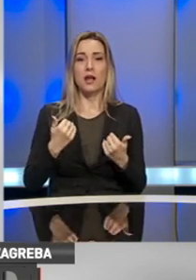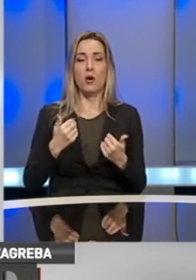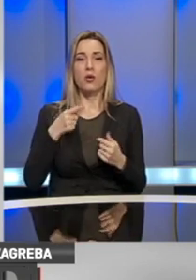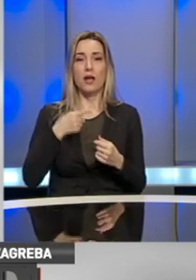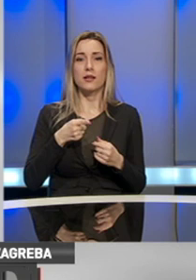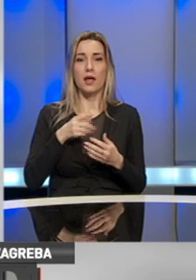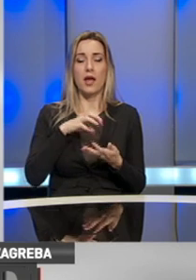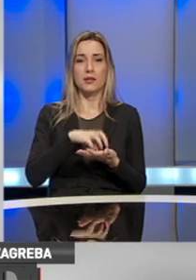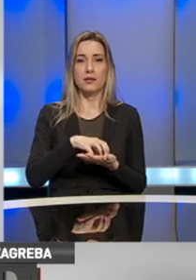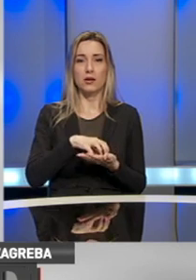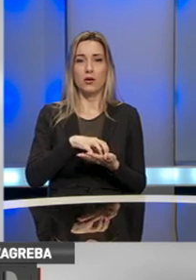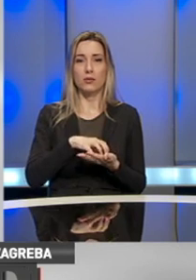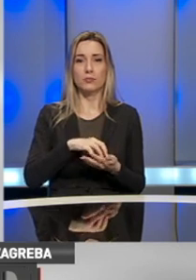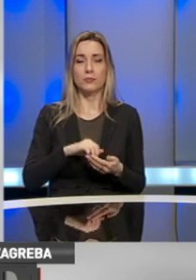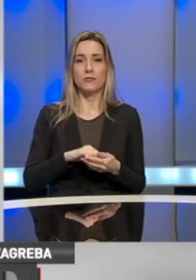taj dio,